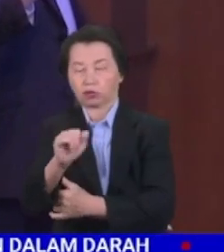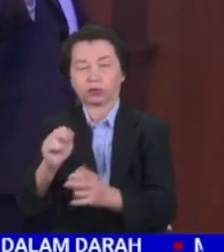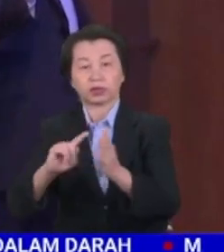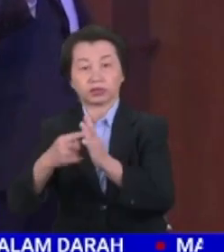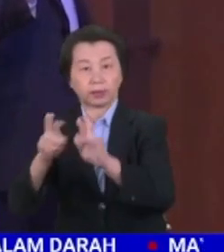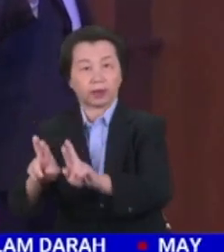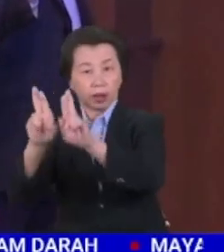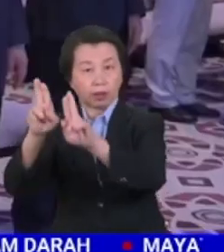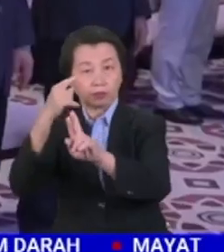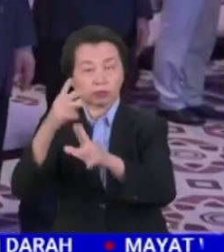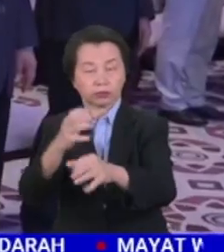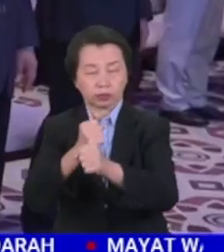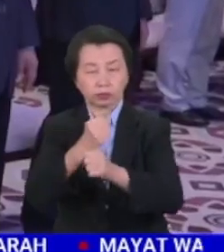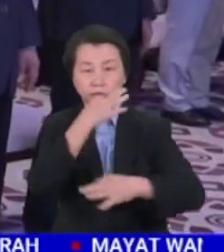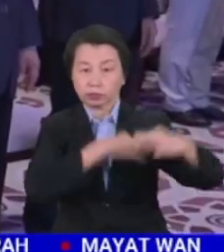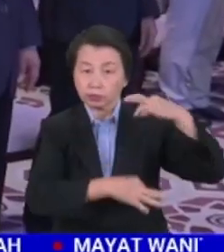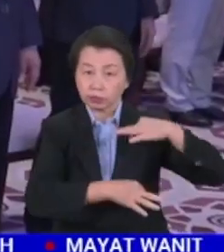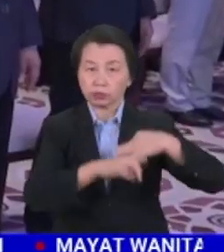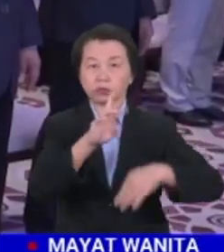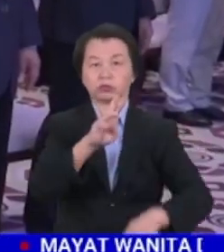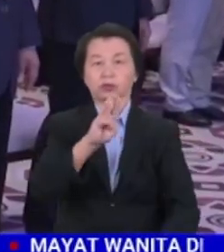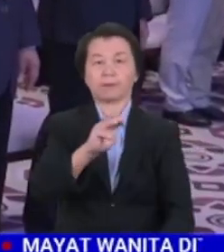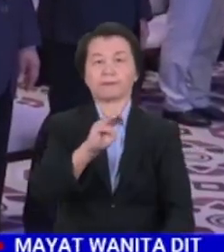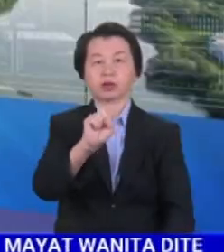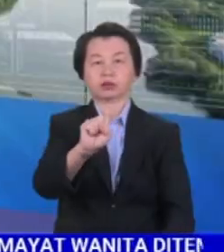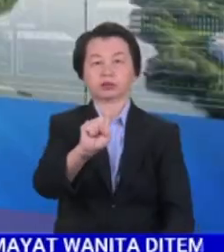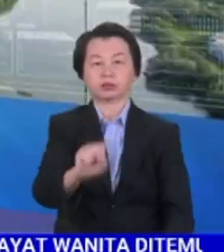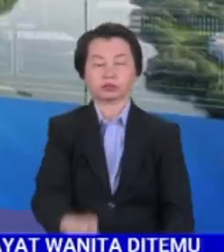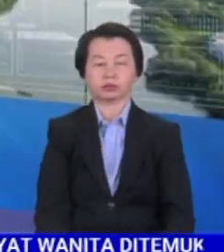yang menyumbang kepada pendapatan UMS.